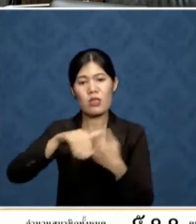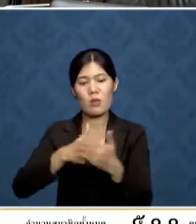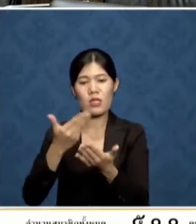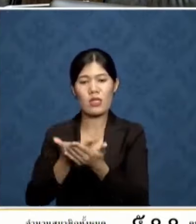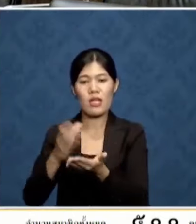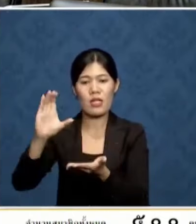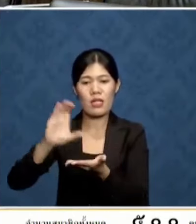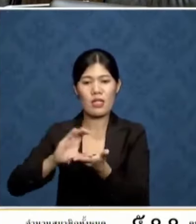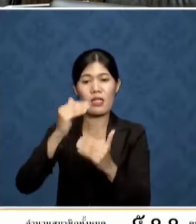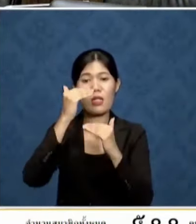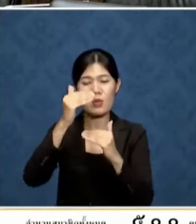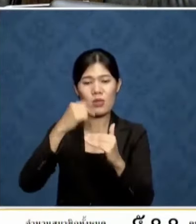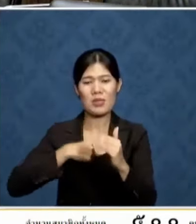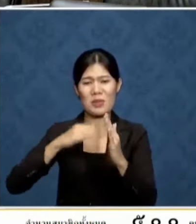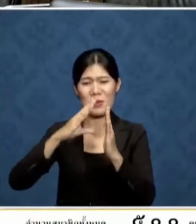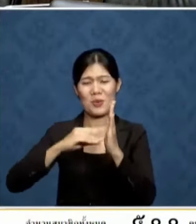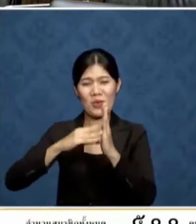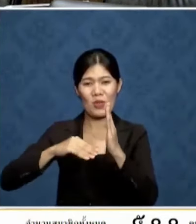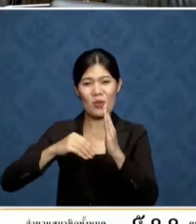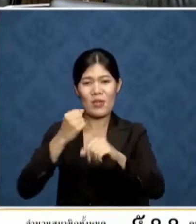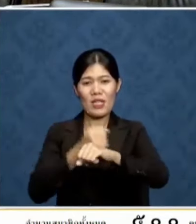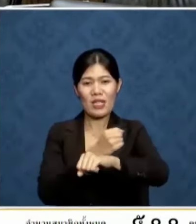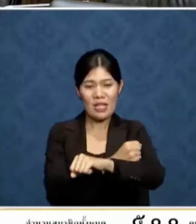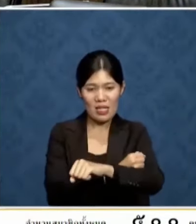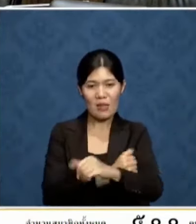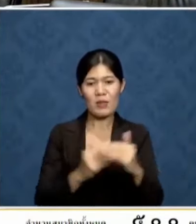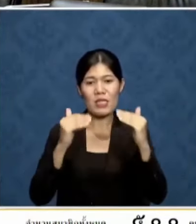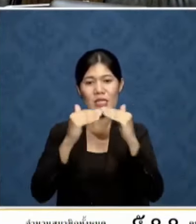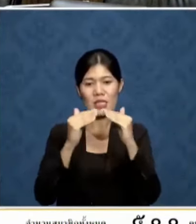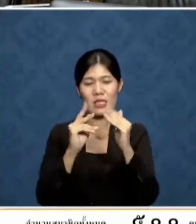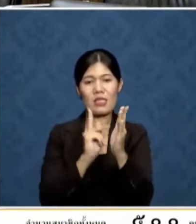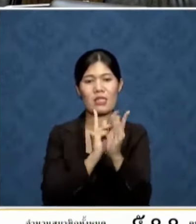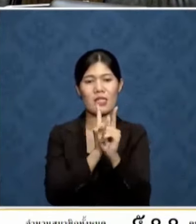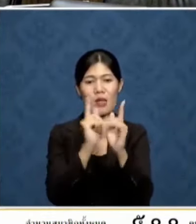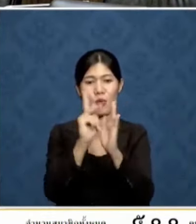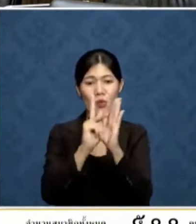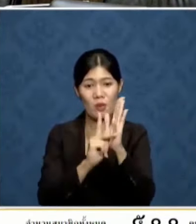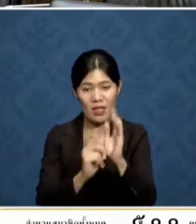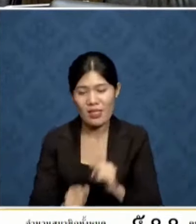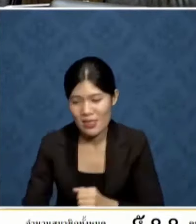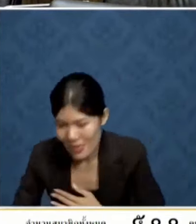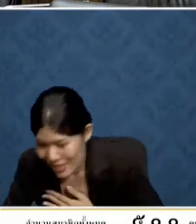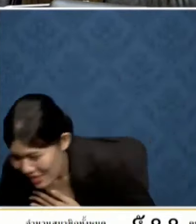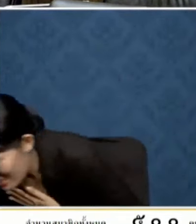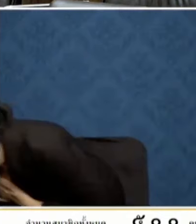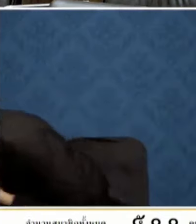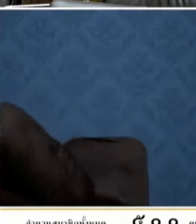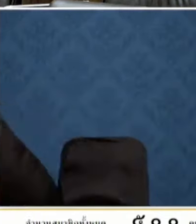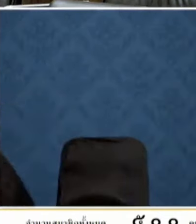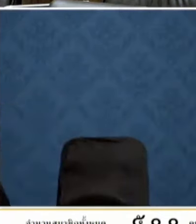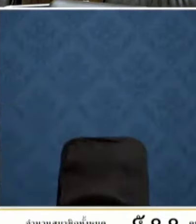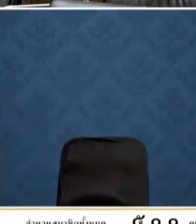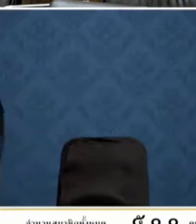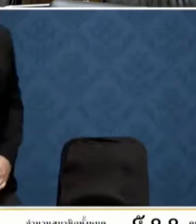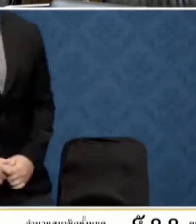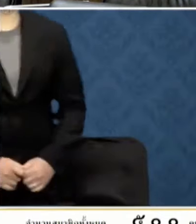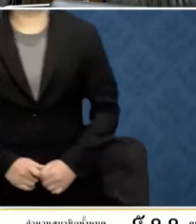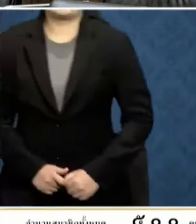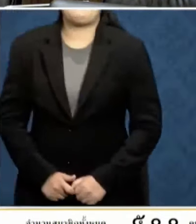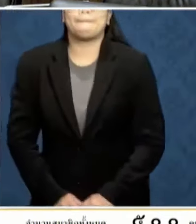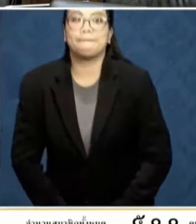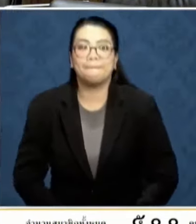จำกัดนะครับเราสามารถจัดอบรมให้แรงงานเข้าถึงสิทธิตามกฎหมายเพิ่มขึ้นได้ครับสนับสนุนมีการจัดตั้งสหภาพแรงงานและใช้ตัวชี้วัดคือ